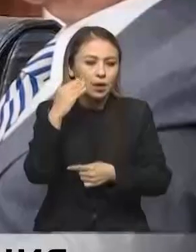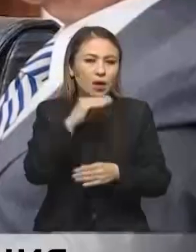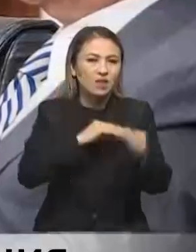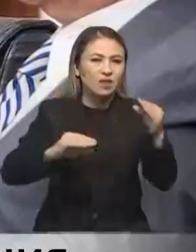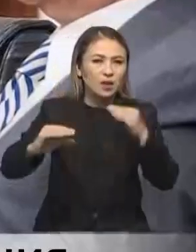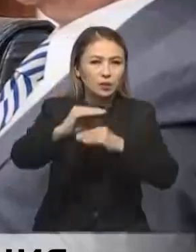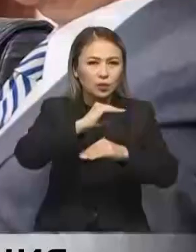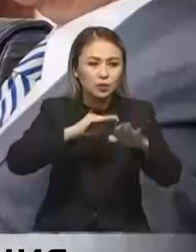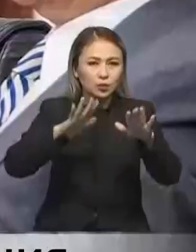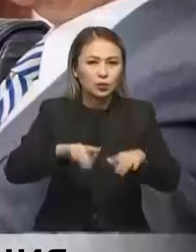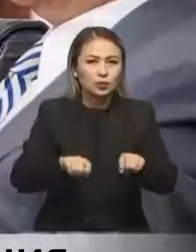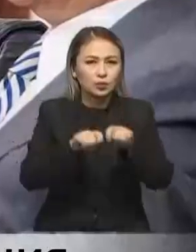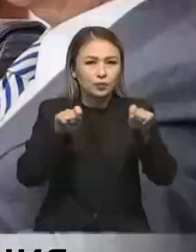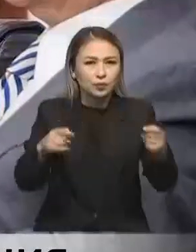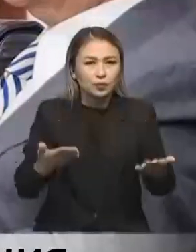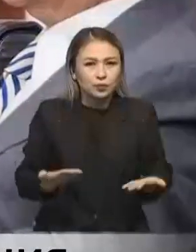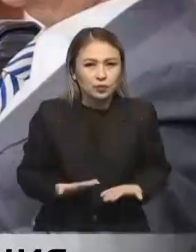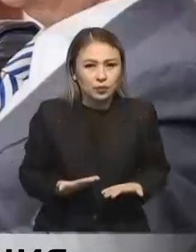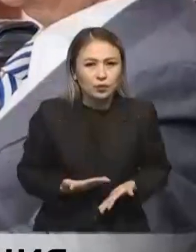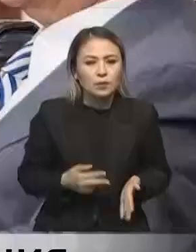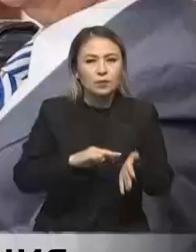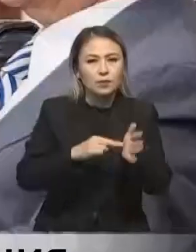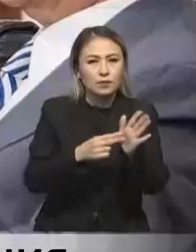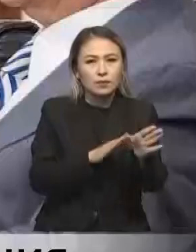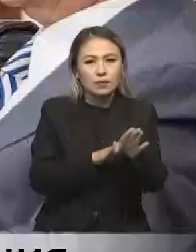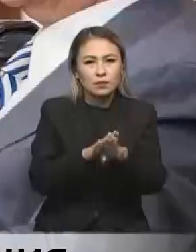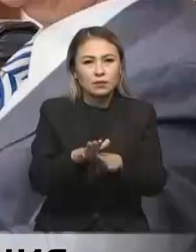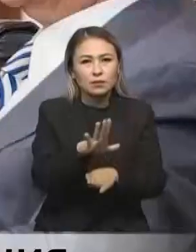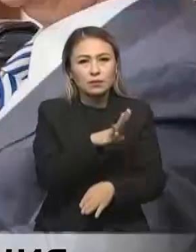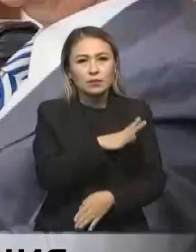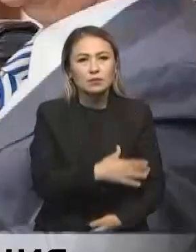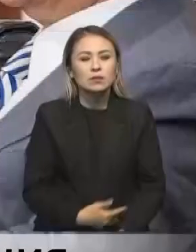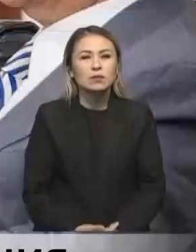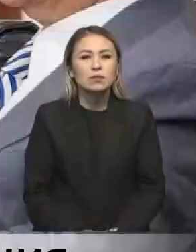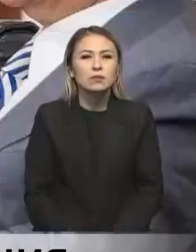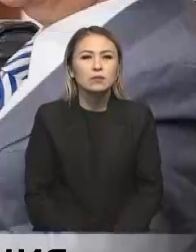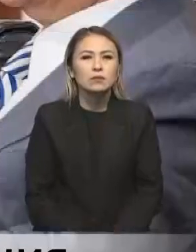айналма автомобиль жолын салу бойынша ауқымды инфрақұрылымдық жобаны іске асырған болатын.